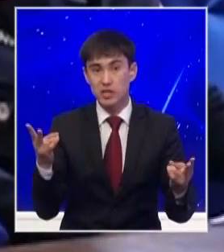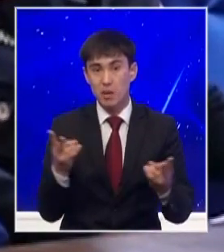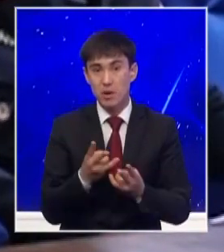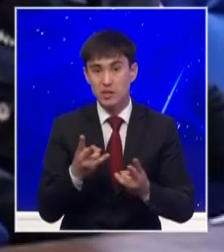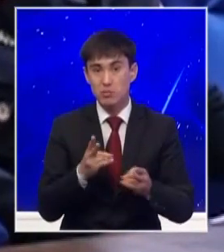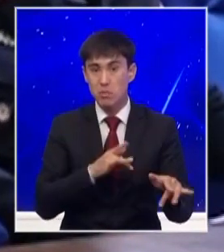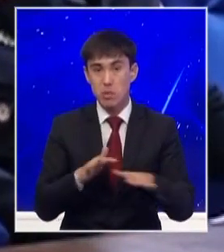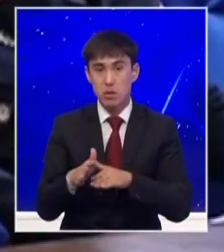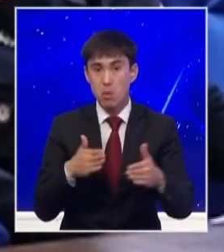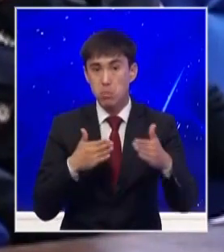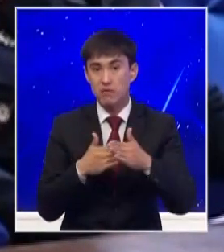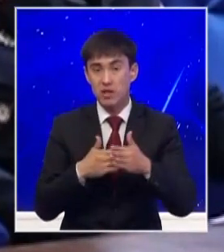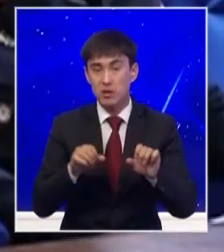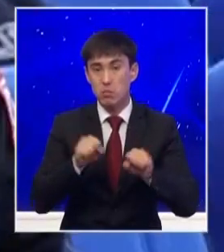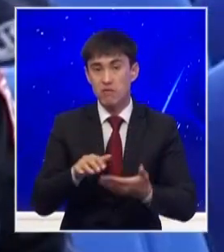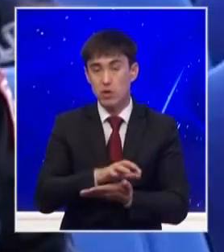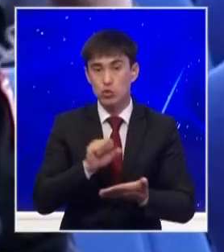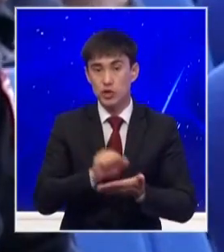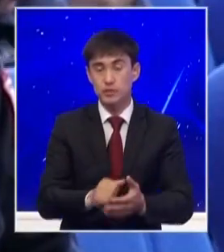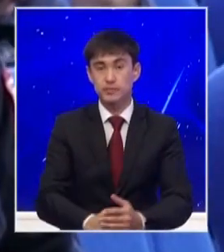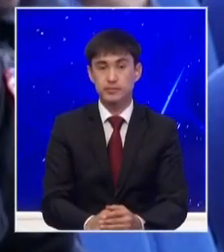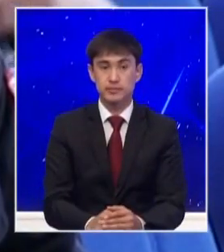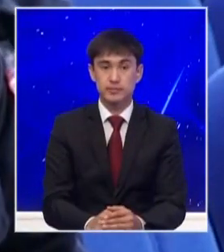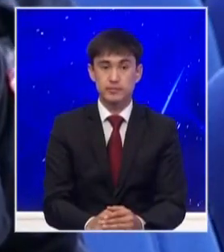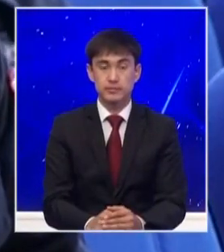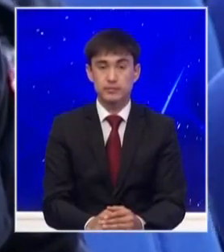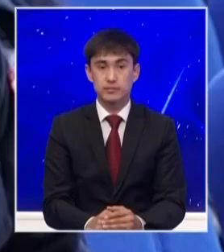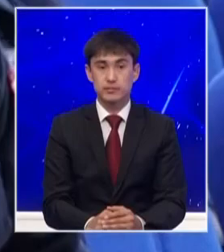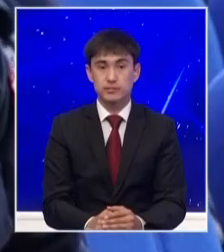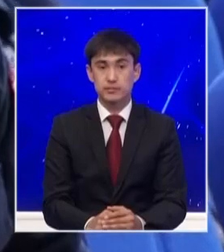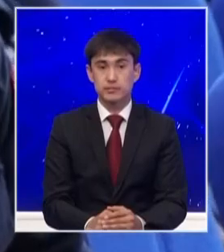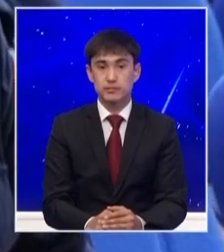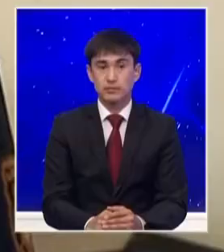озвучив необходимые меры по профилактике правонарушений.